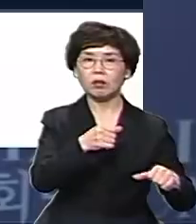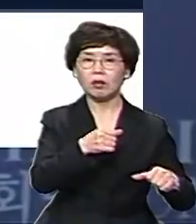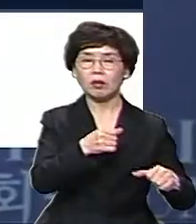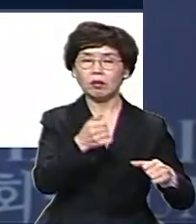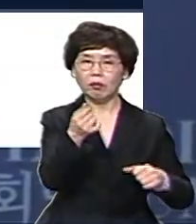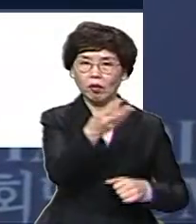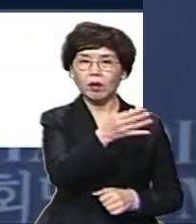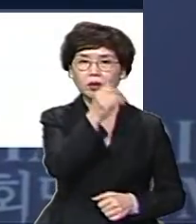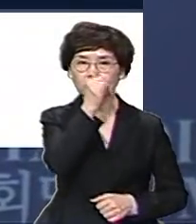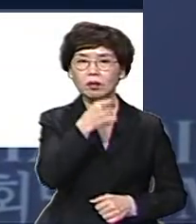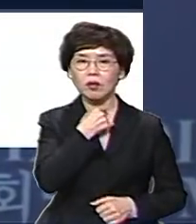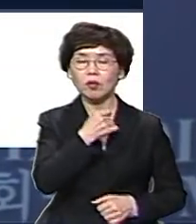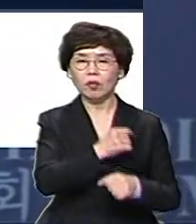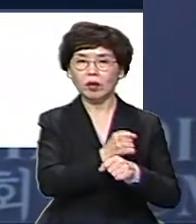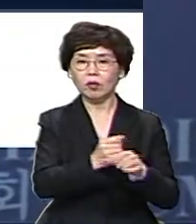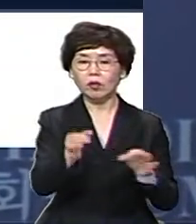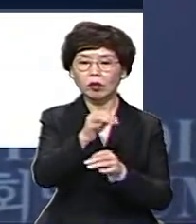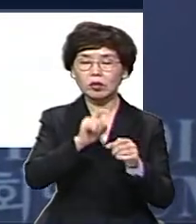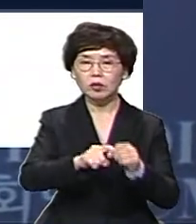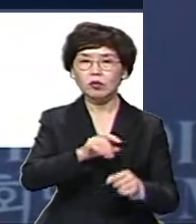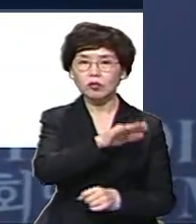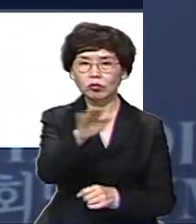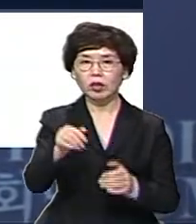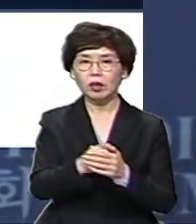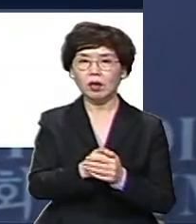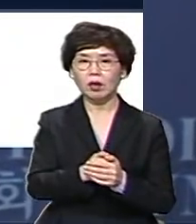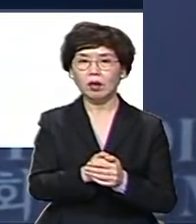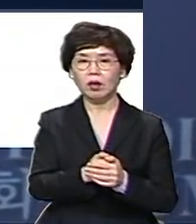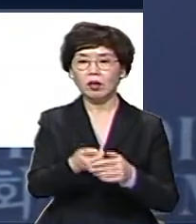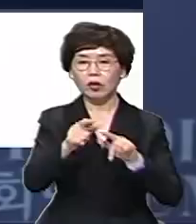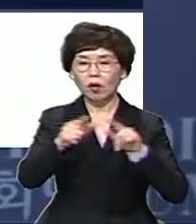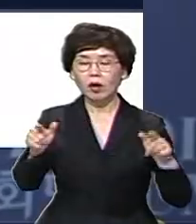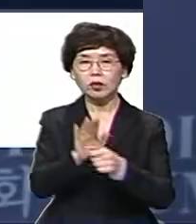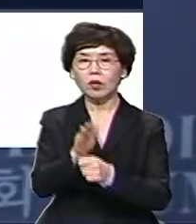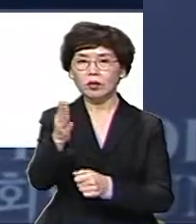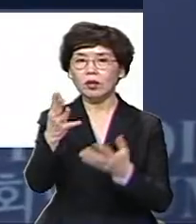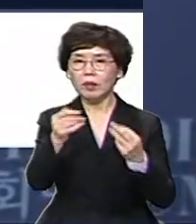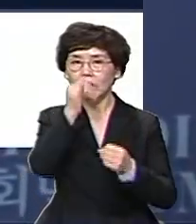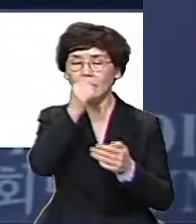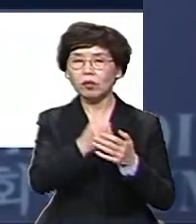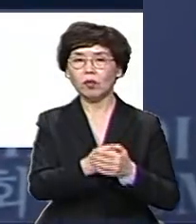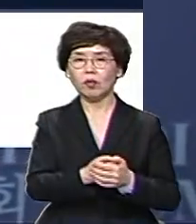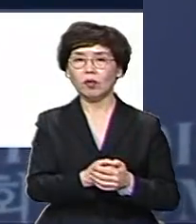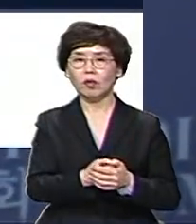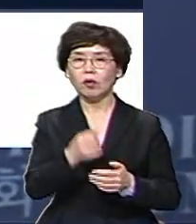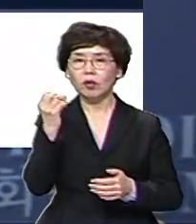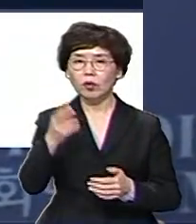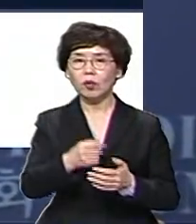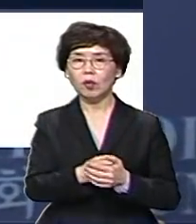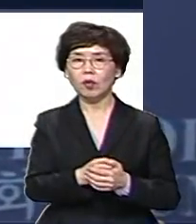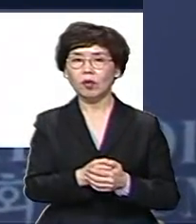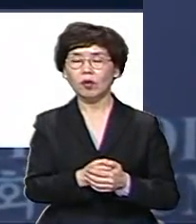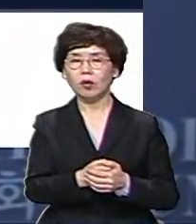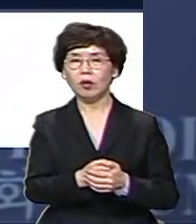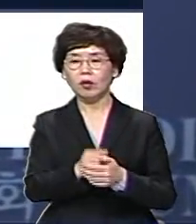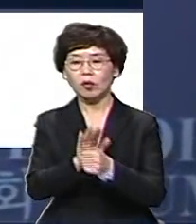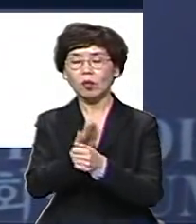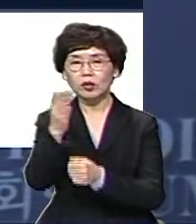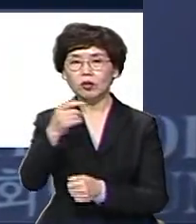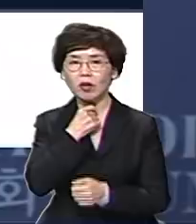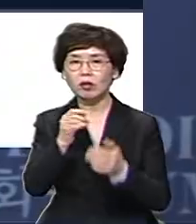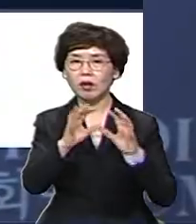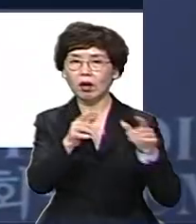같습니다. 협상의 하나의 일환으로서 얘기했던 것뿐이고요. 우리가 또 많은 것을 협상을 하기 위해서 우리도 포기를 많이 하려고 했었고 또